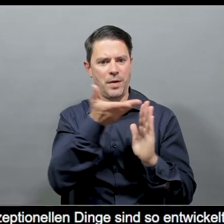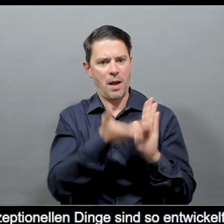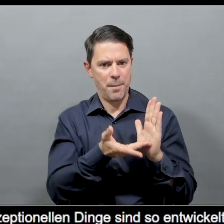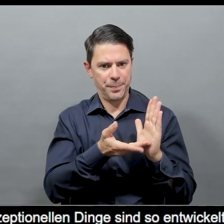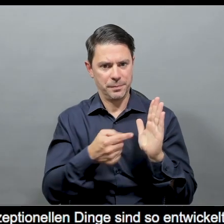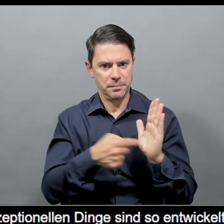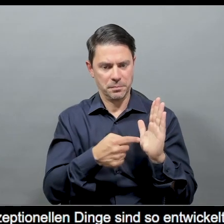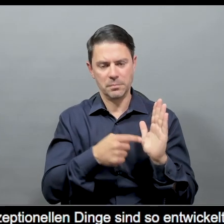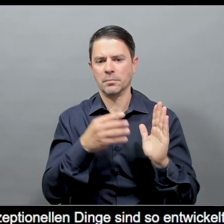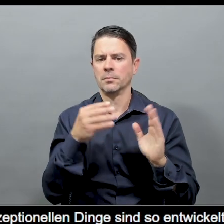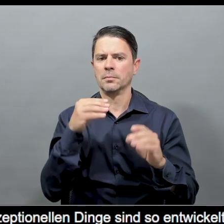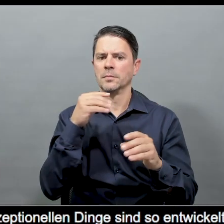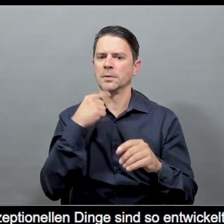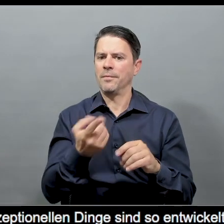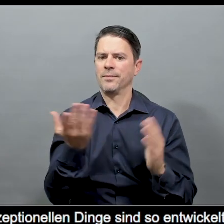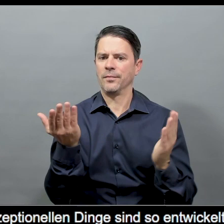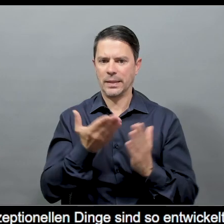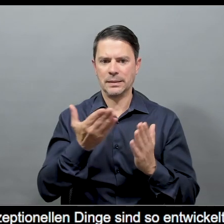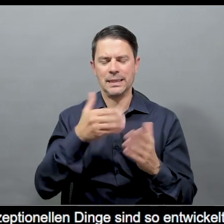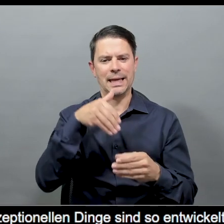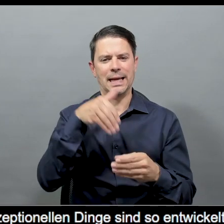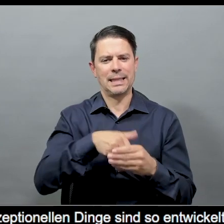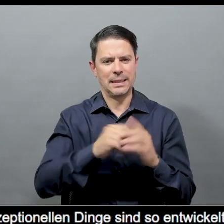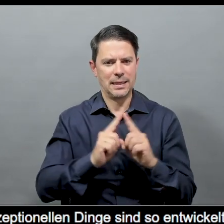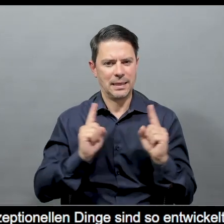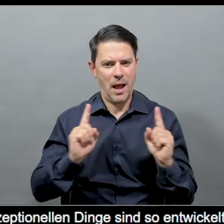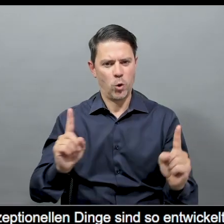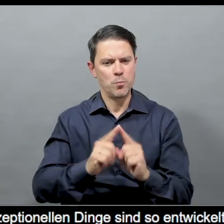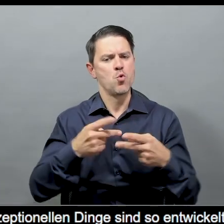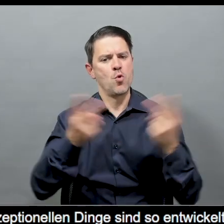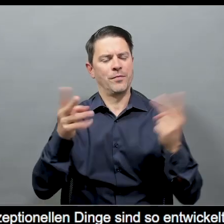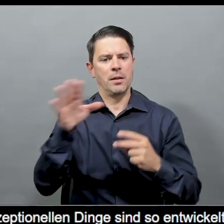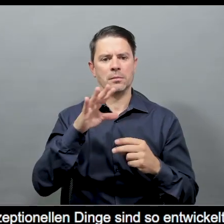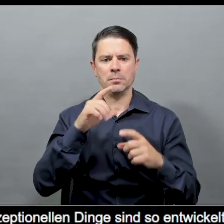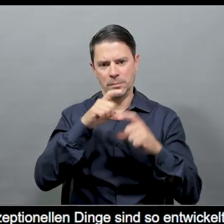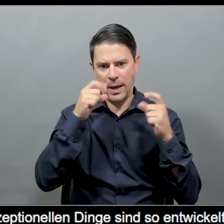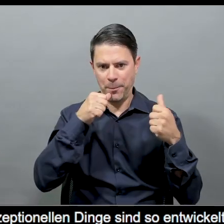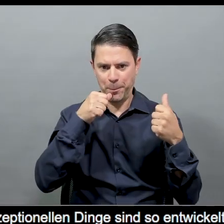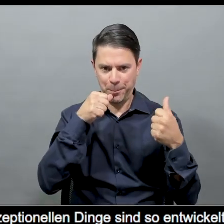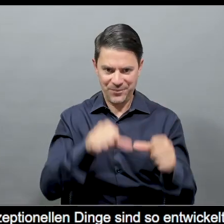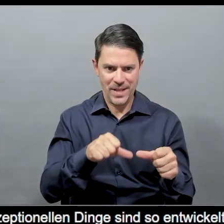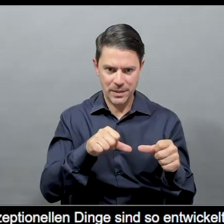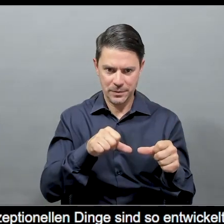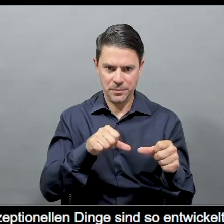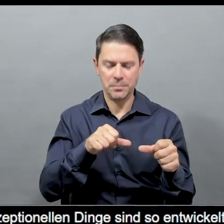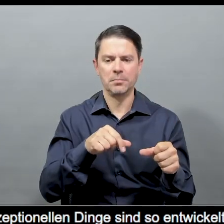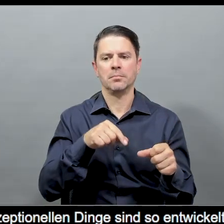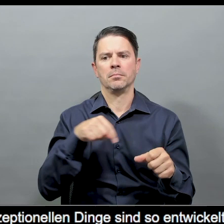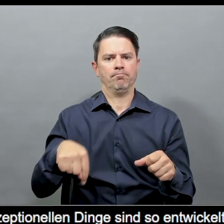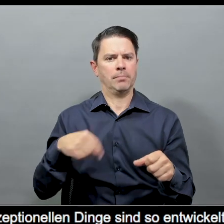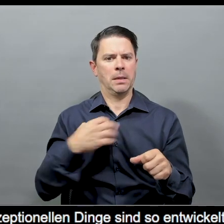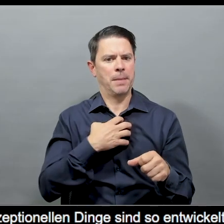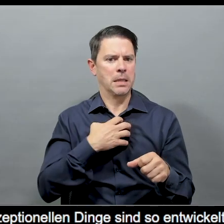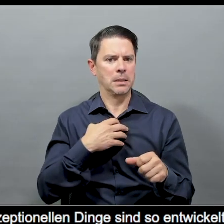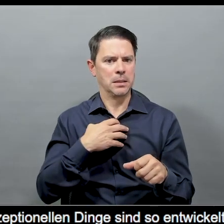verzichten oder gibt es da irgendwelche Grenzwerte, bei denen sowas dann in Frage kommen könnte oder macht